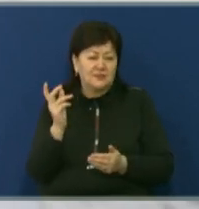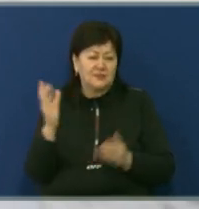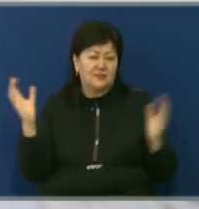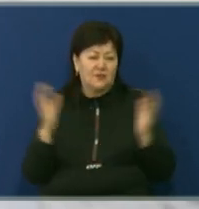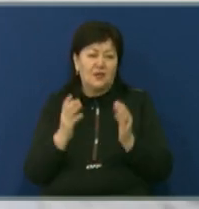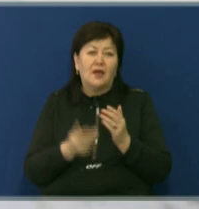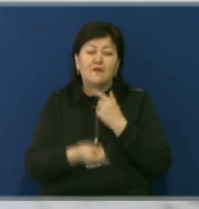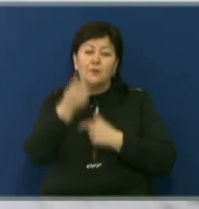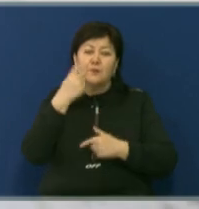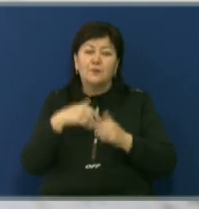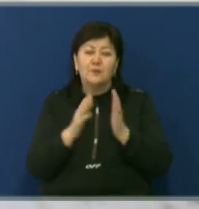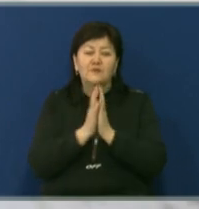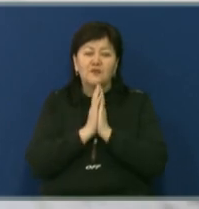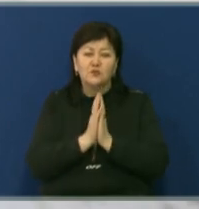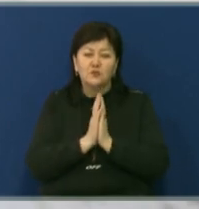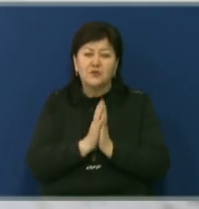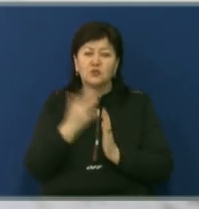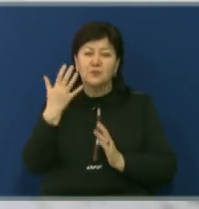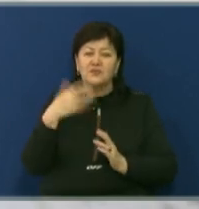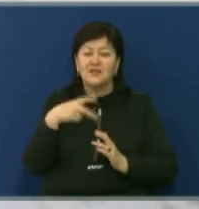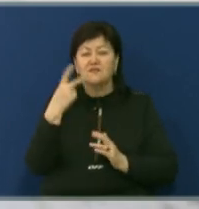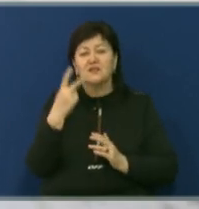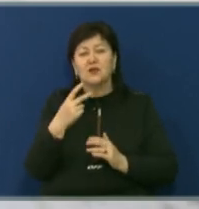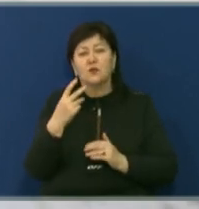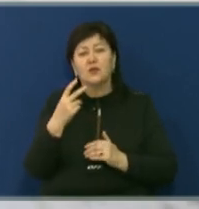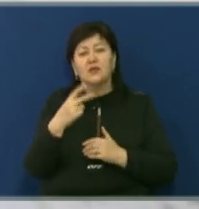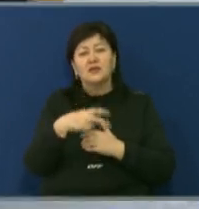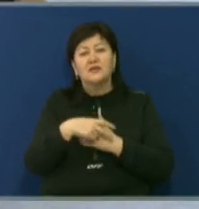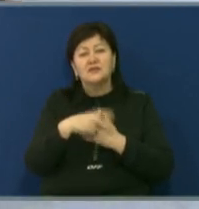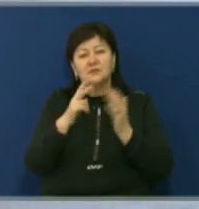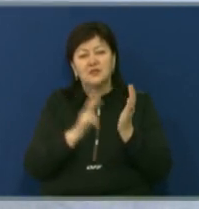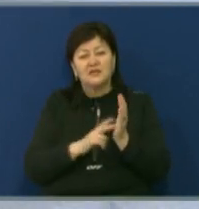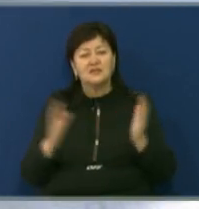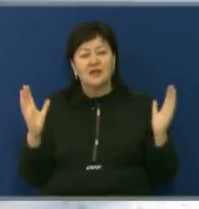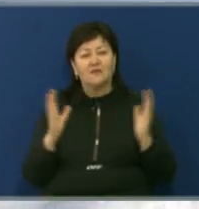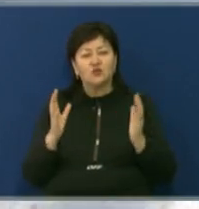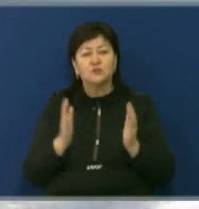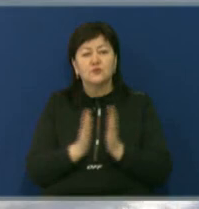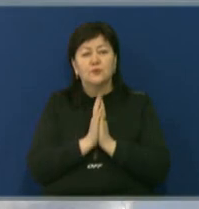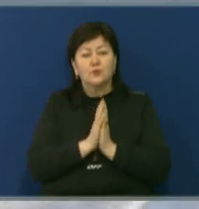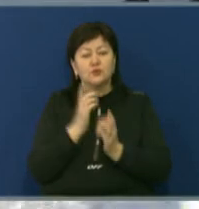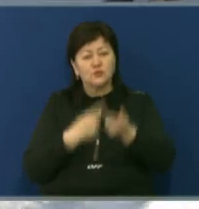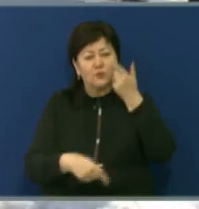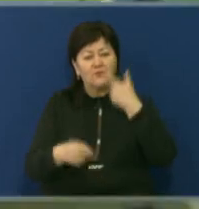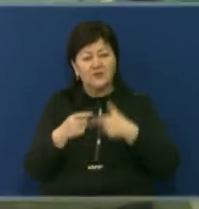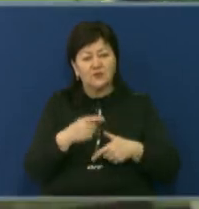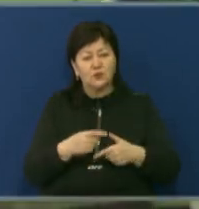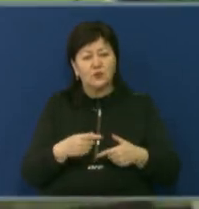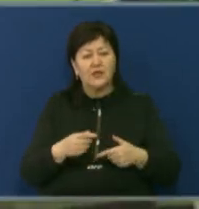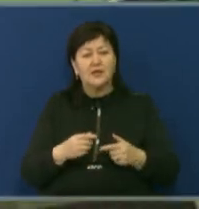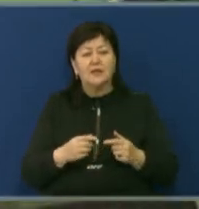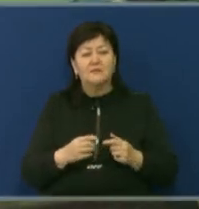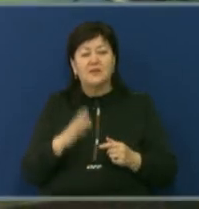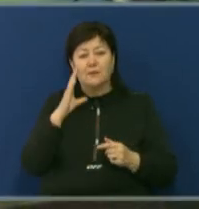қайтарып берсекен, біздің автобустар жүрсекен деп, халықтың атынан сұраймыз. Қалалық әкімшілікте аталмыш мәселе туралы біледі.